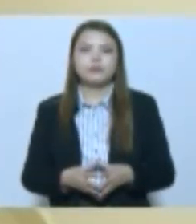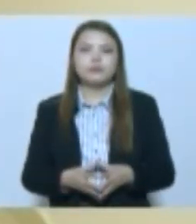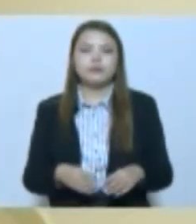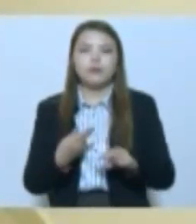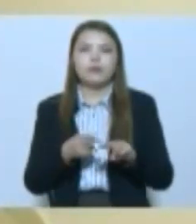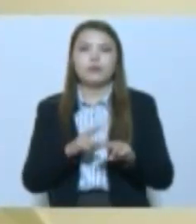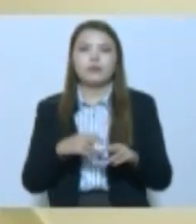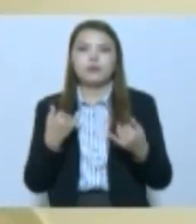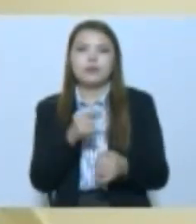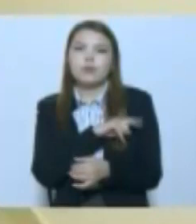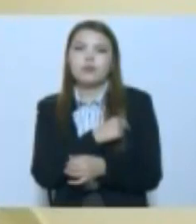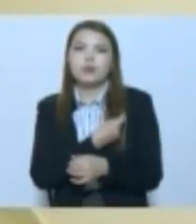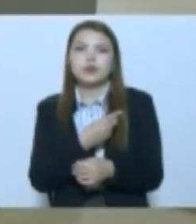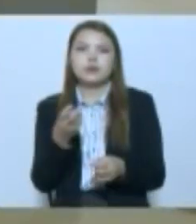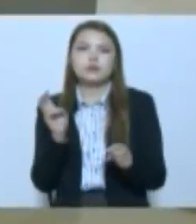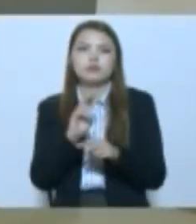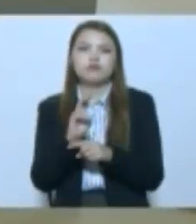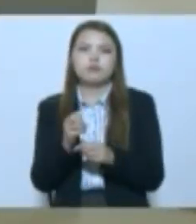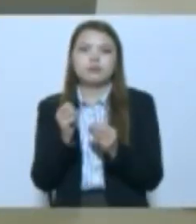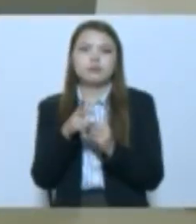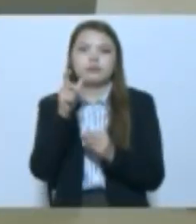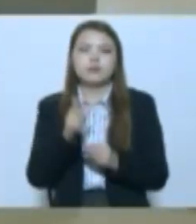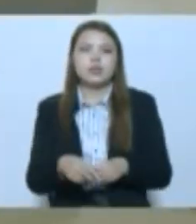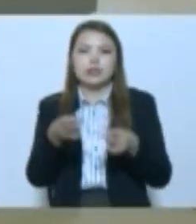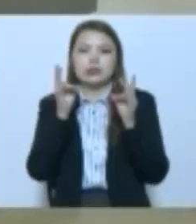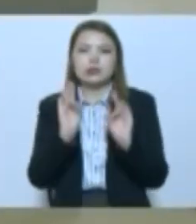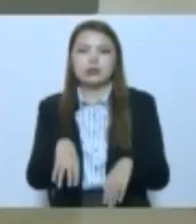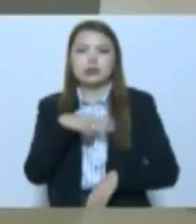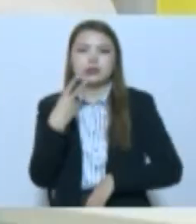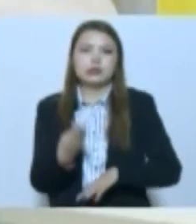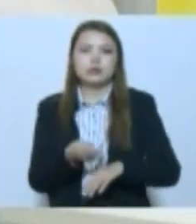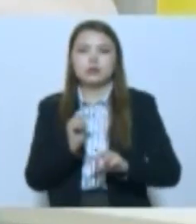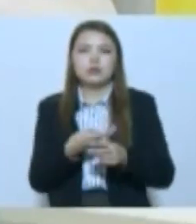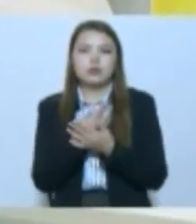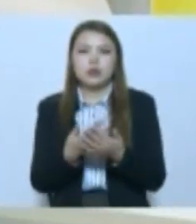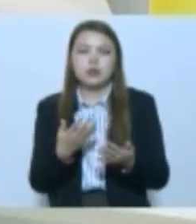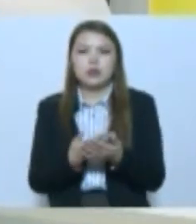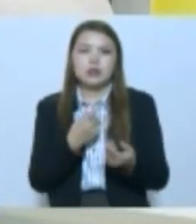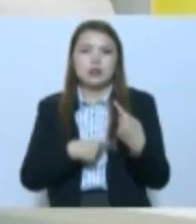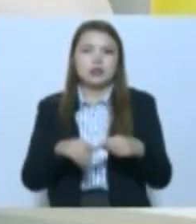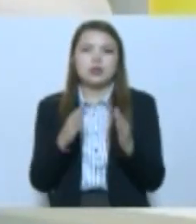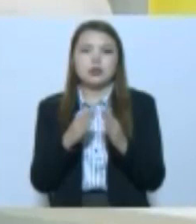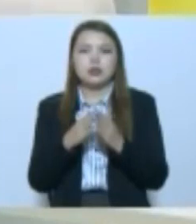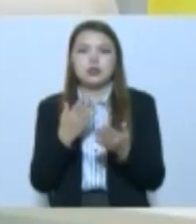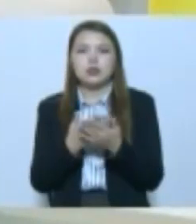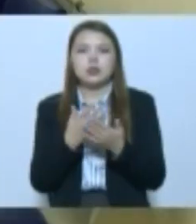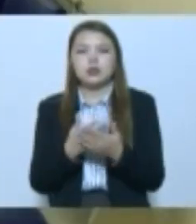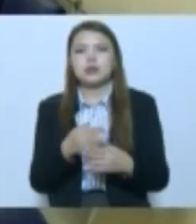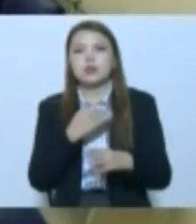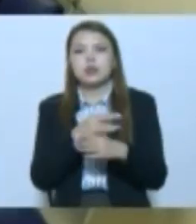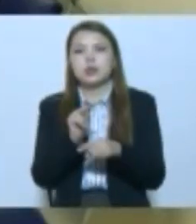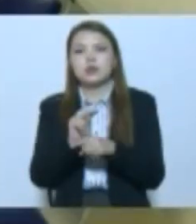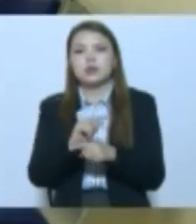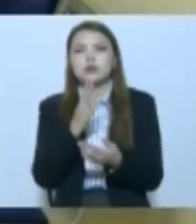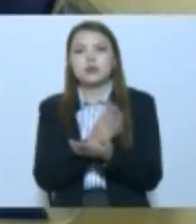Сегодня в приемное отделение областной больницы прибыли 13 человек, получивших травмы в результате гололеда. Все они вернулись домой после оказания им первой